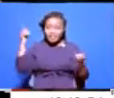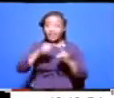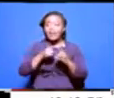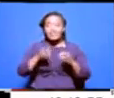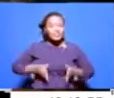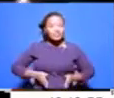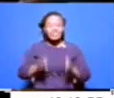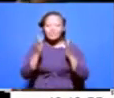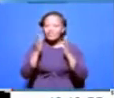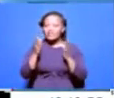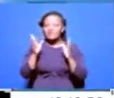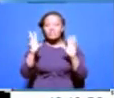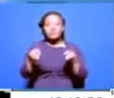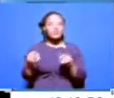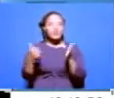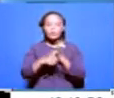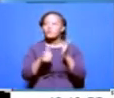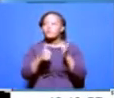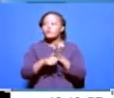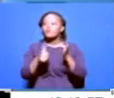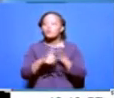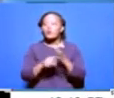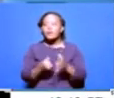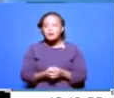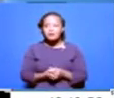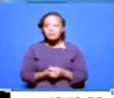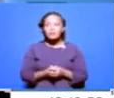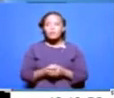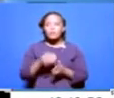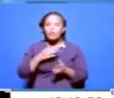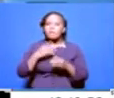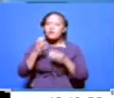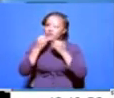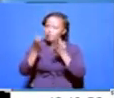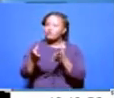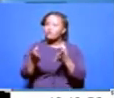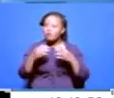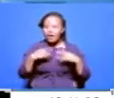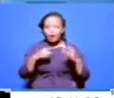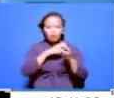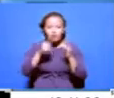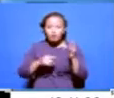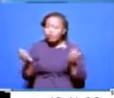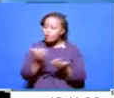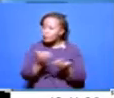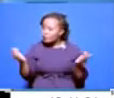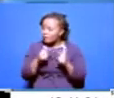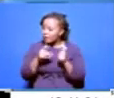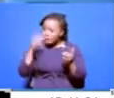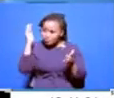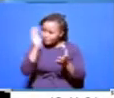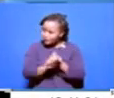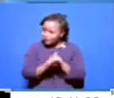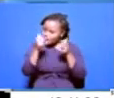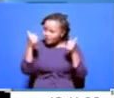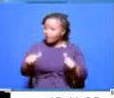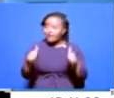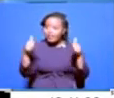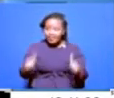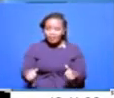hakikuwa na matatizo yoyote. Sikutazamia, niliambiwa niko na watoto wanne lakini sikuamini. Nilivyoona ndio